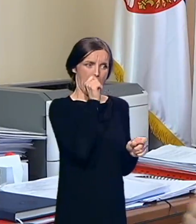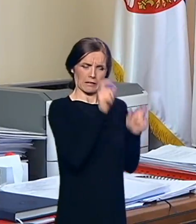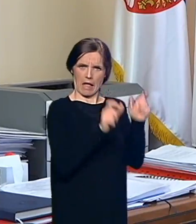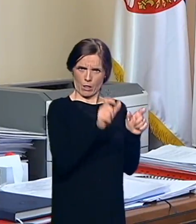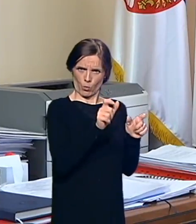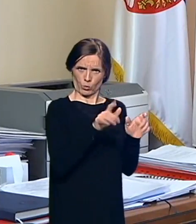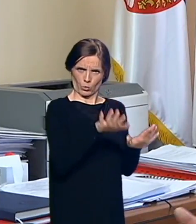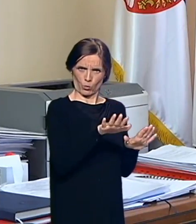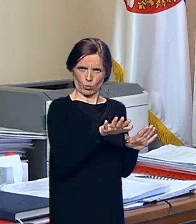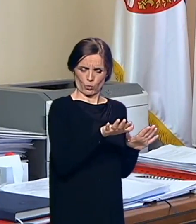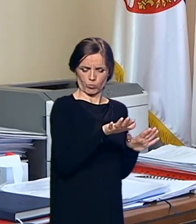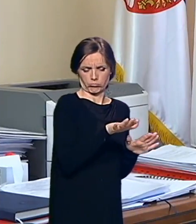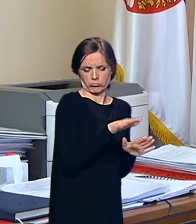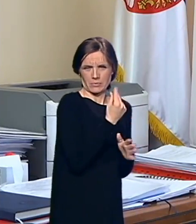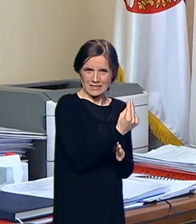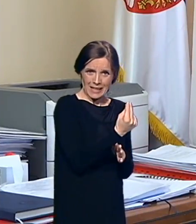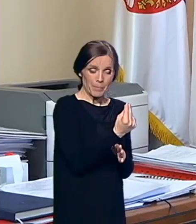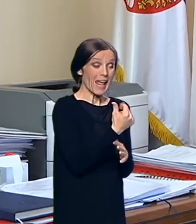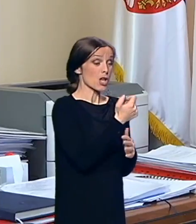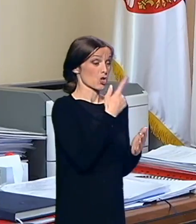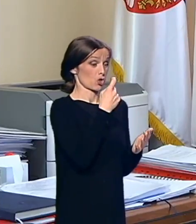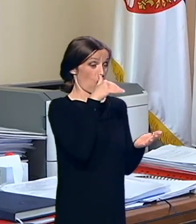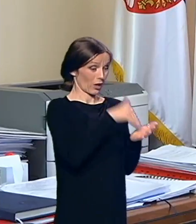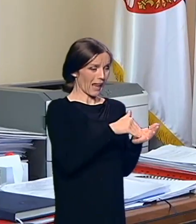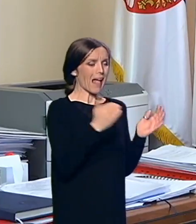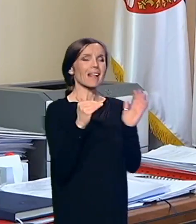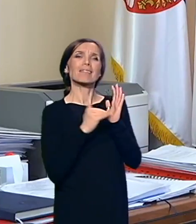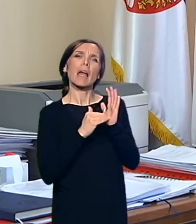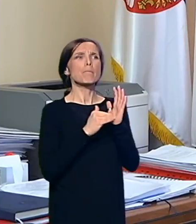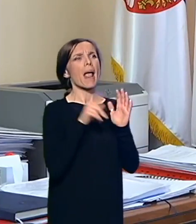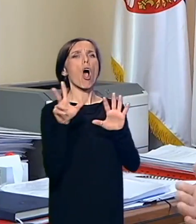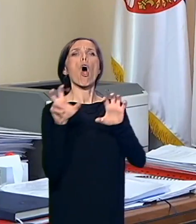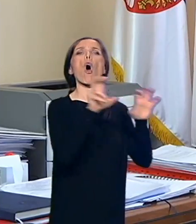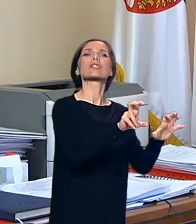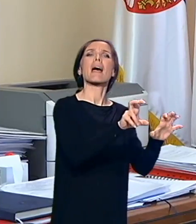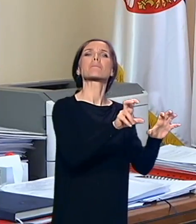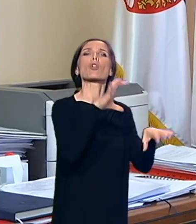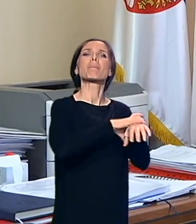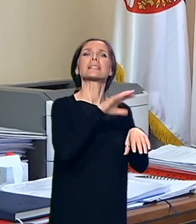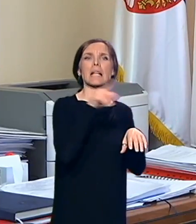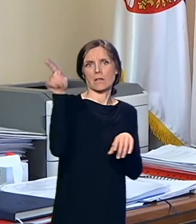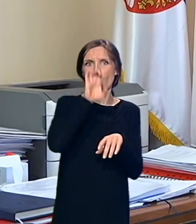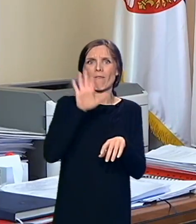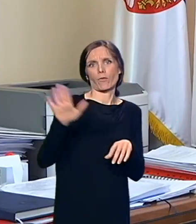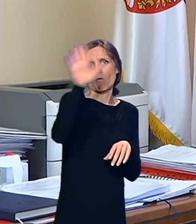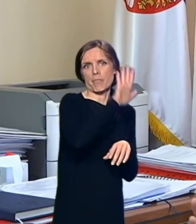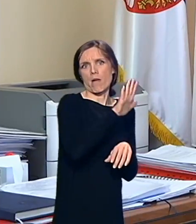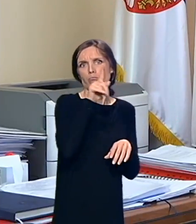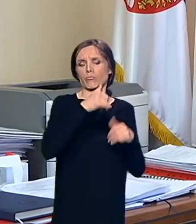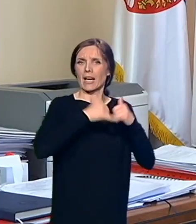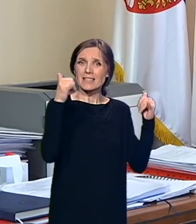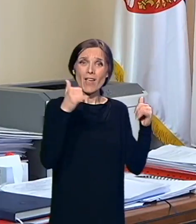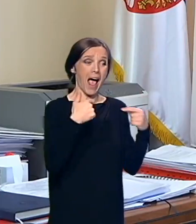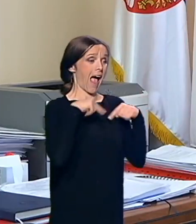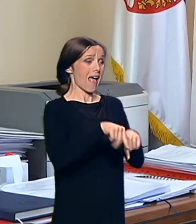da kažemo, građana ili stanovnika, imate negde oko 800 sestara u razvijenim ekonomskim zemljama, a mi smo tu